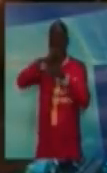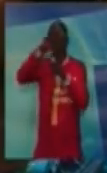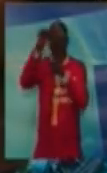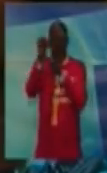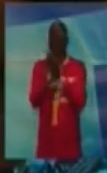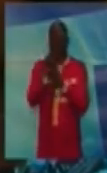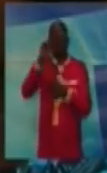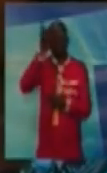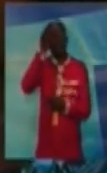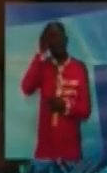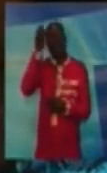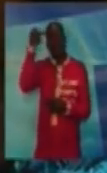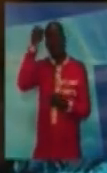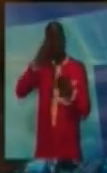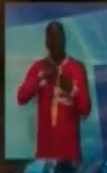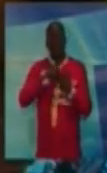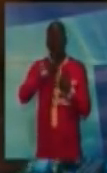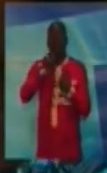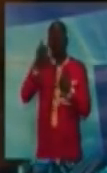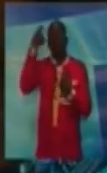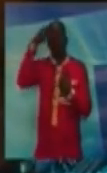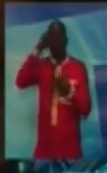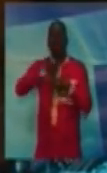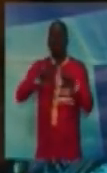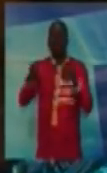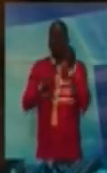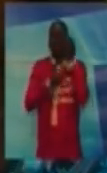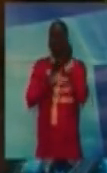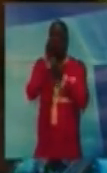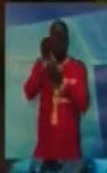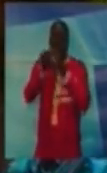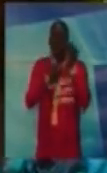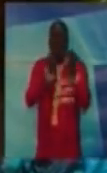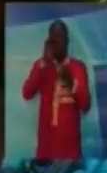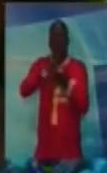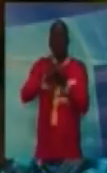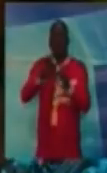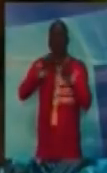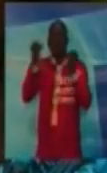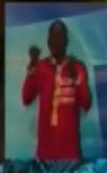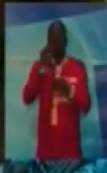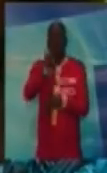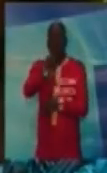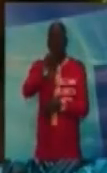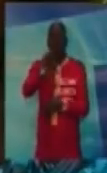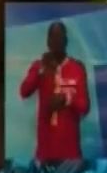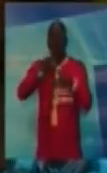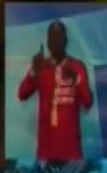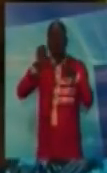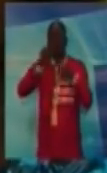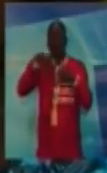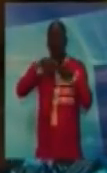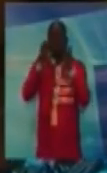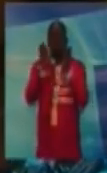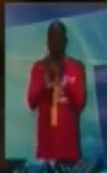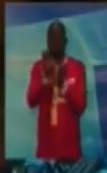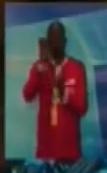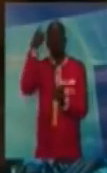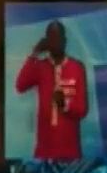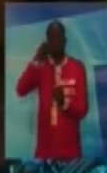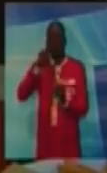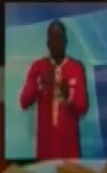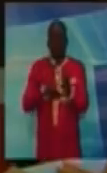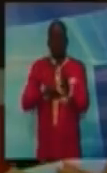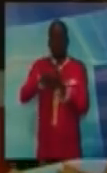niveau politique, il y a pas mal de dérives qu'on observe, notamment sur les médias audiovisuels, dans les émissions